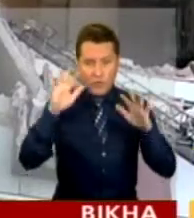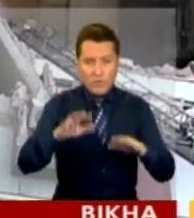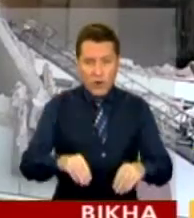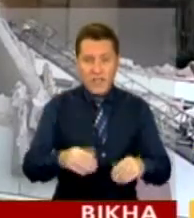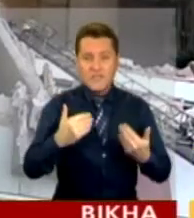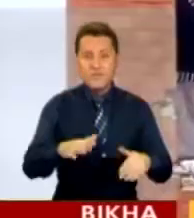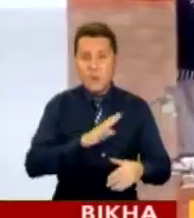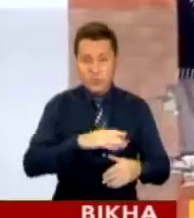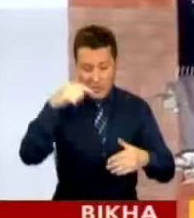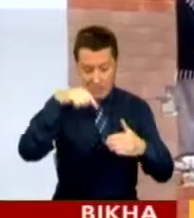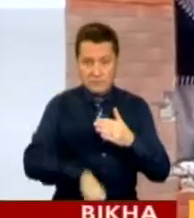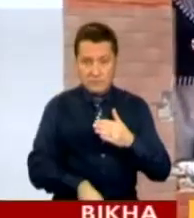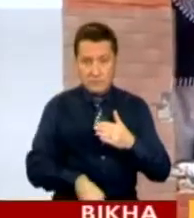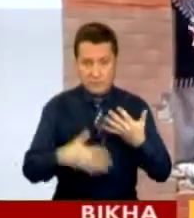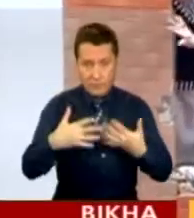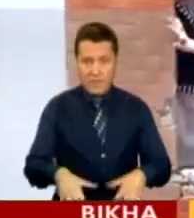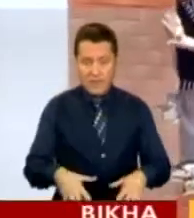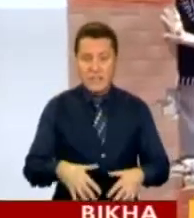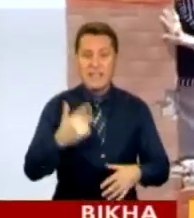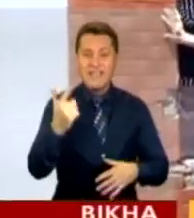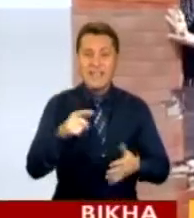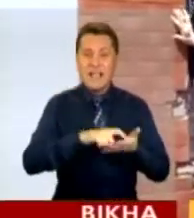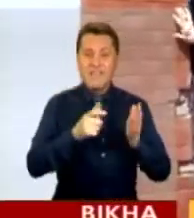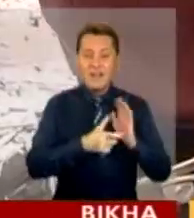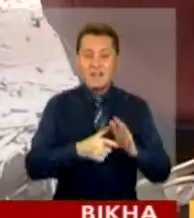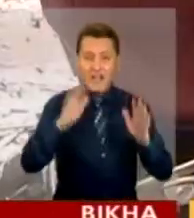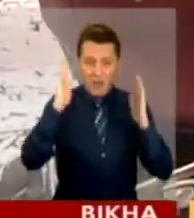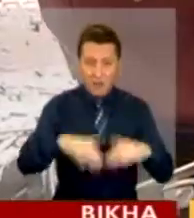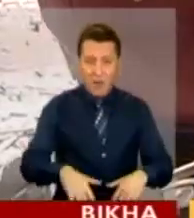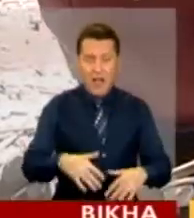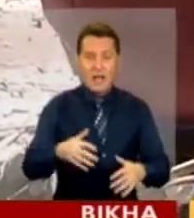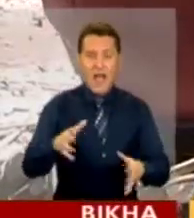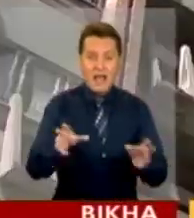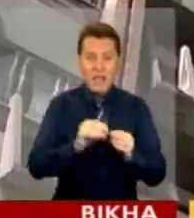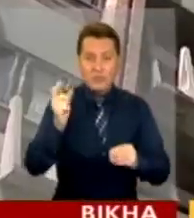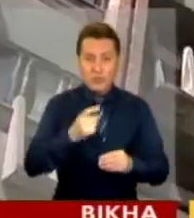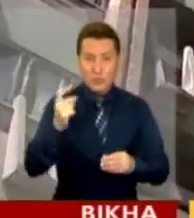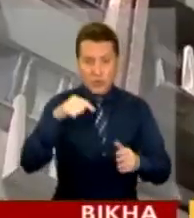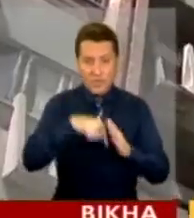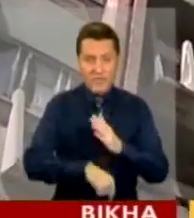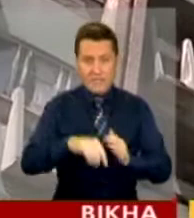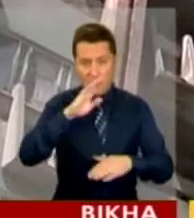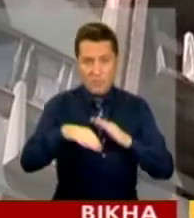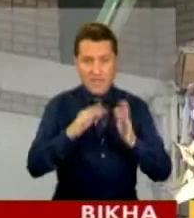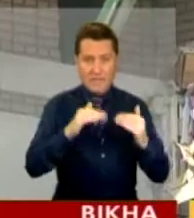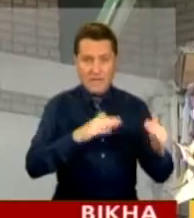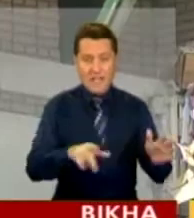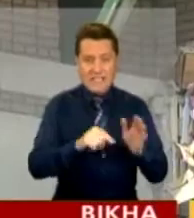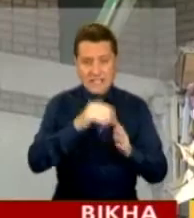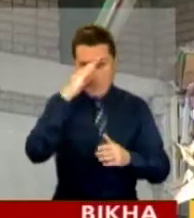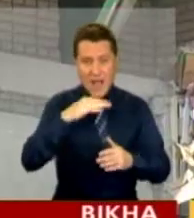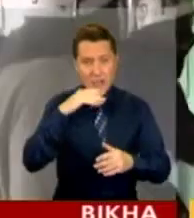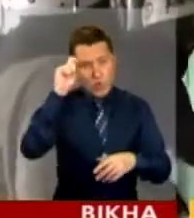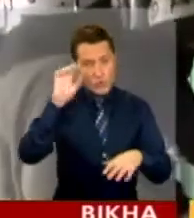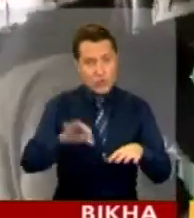вже була на поверх нижче. Її квартира впала разом з господарями вниз. Під завалами опинилася вона з батьком,